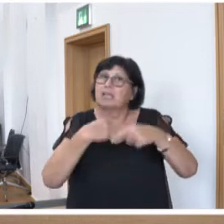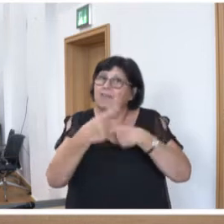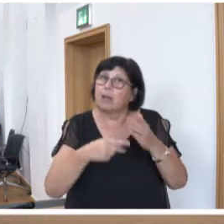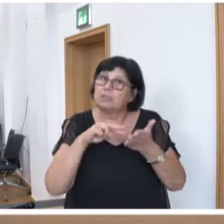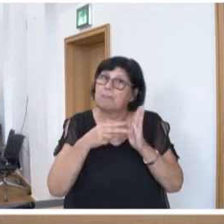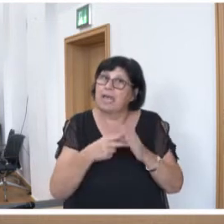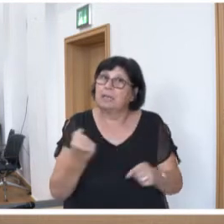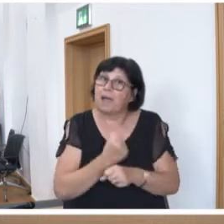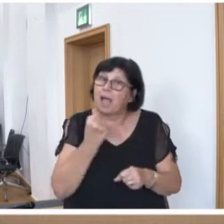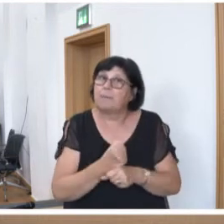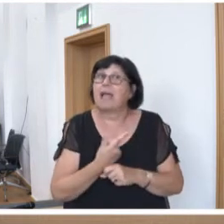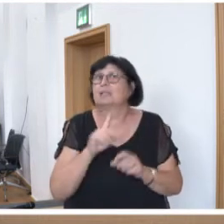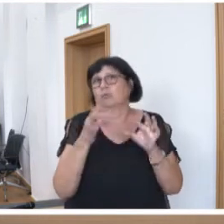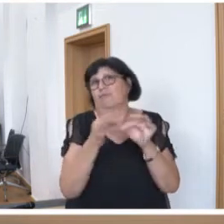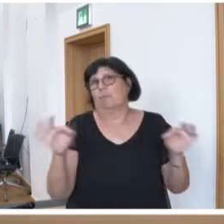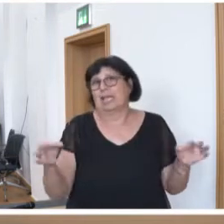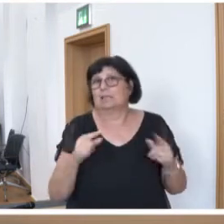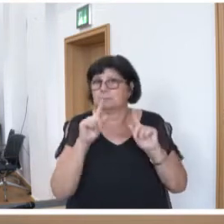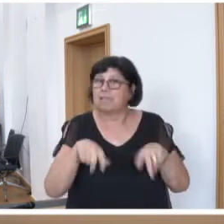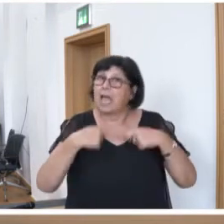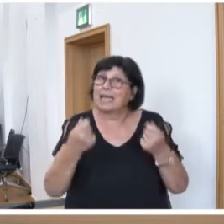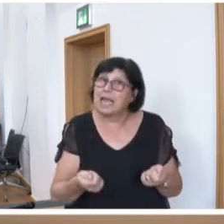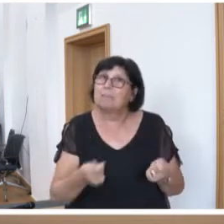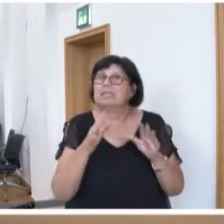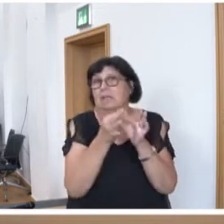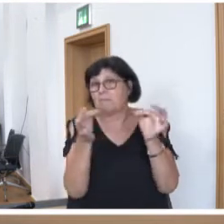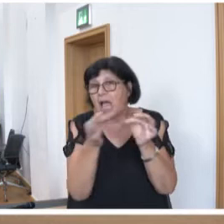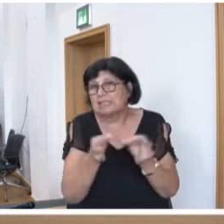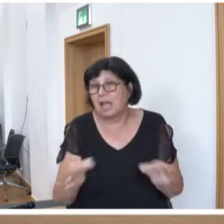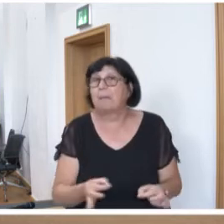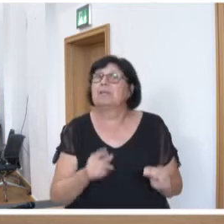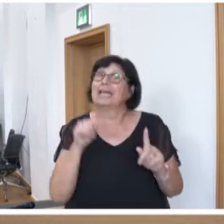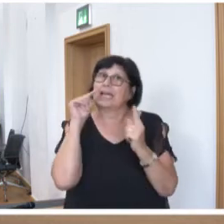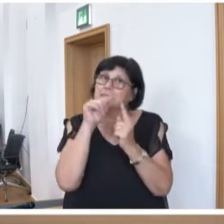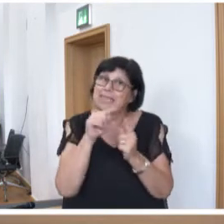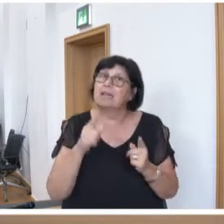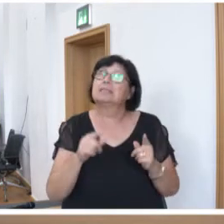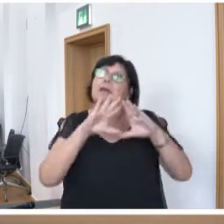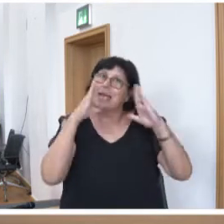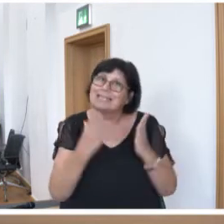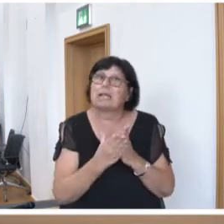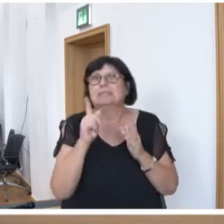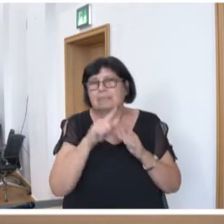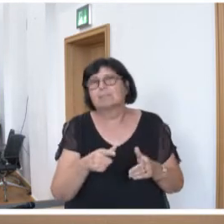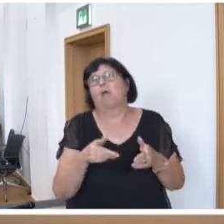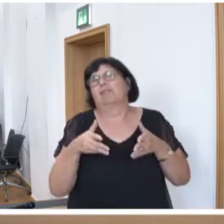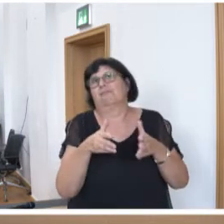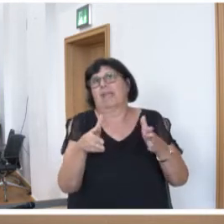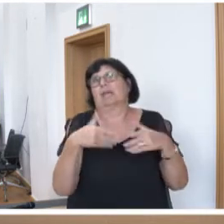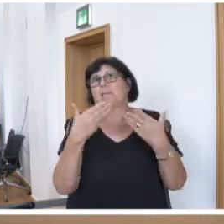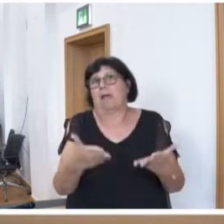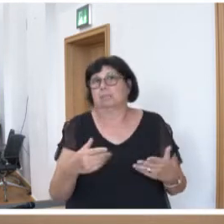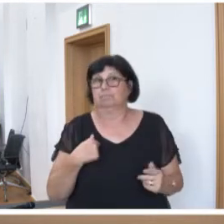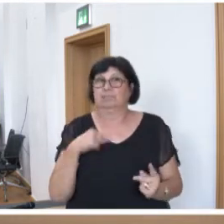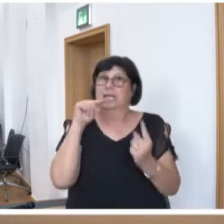formuliert. Anhand dieser Ergebnisse werden die erforderlichen Maßnahmen gezielt und ganzheitlich auf den Weg gebracht. Unser Ziel